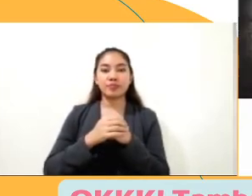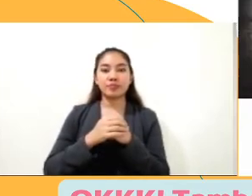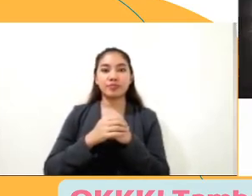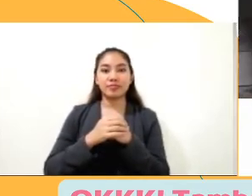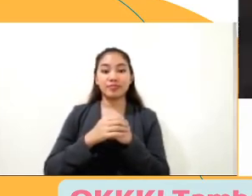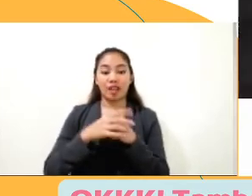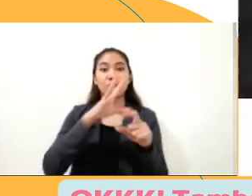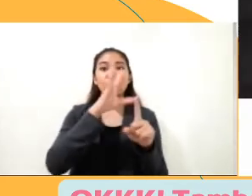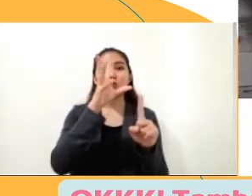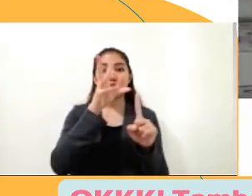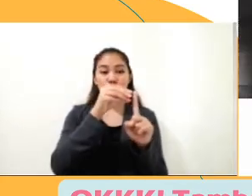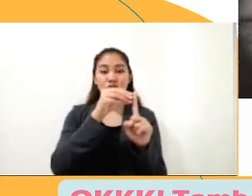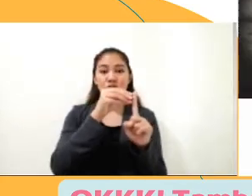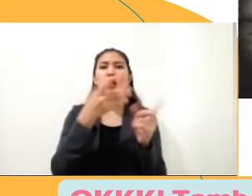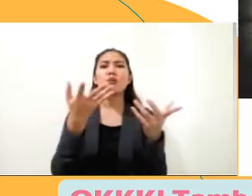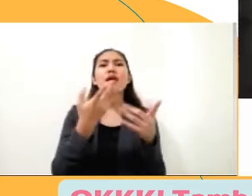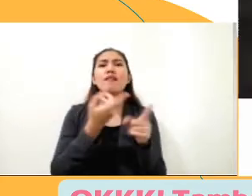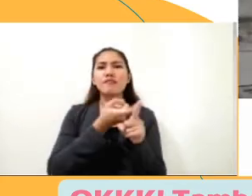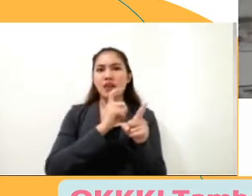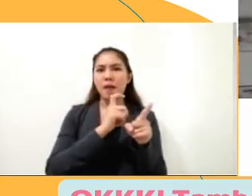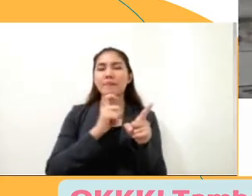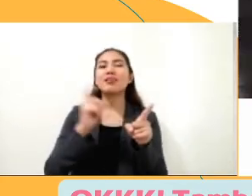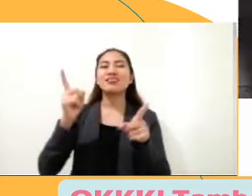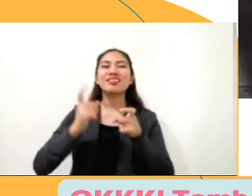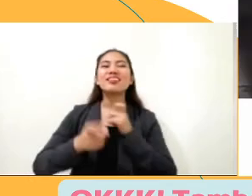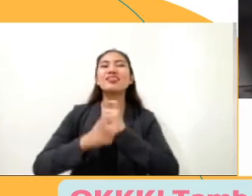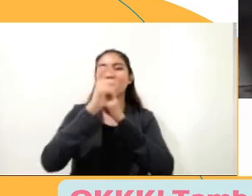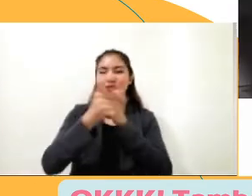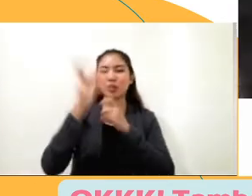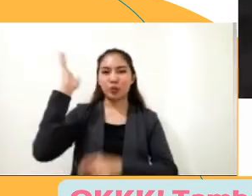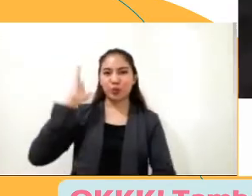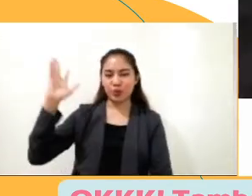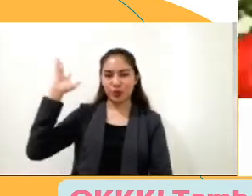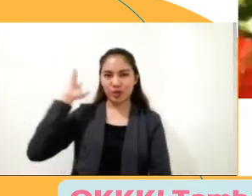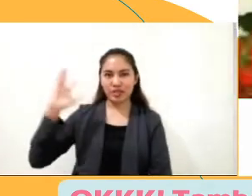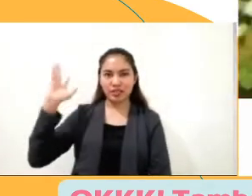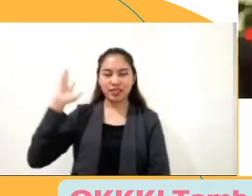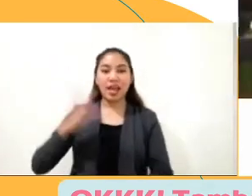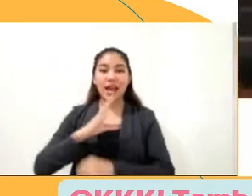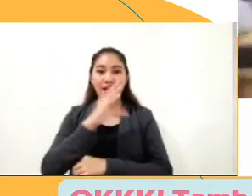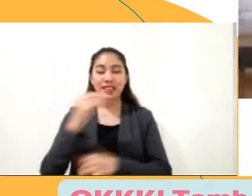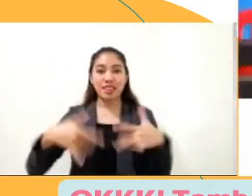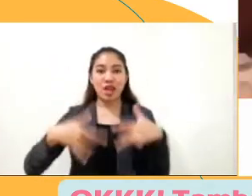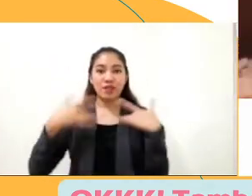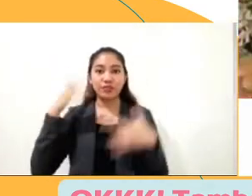ng nakaraan, regalo ng kasalukuyan at buhay ng kinabukasan.